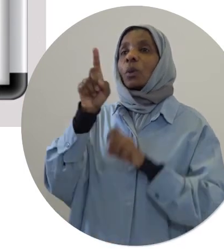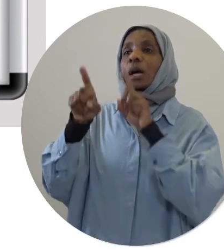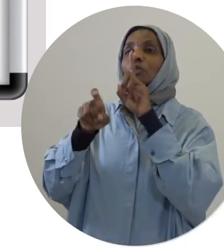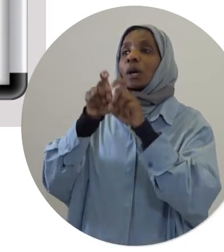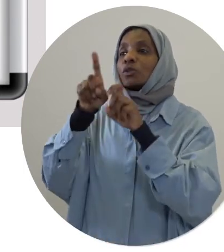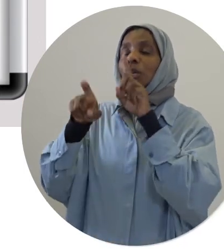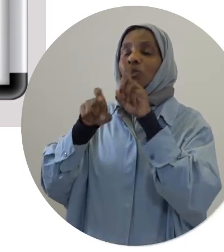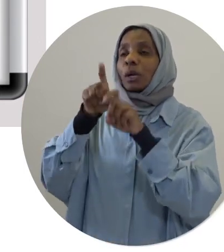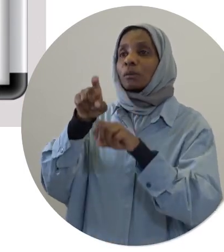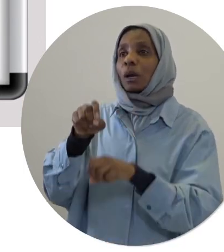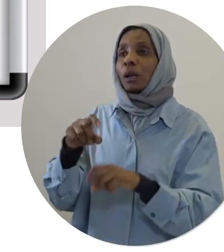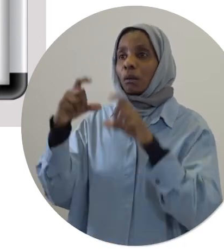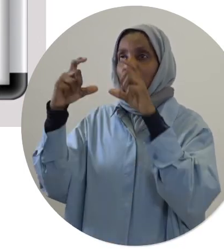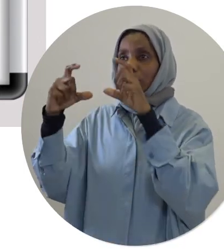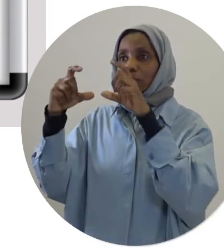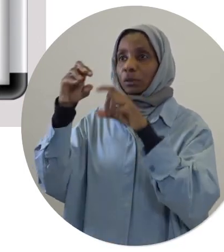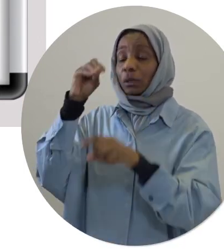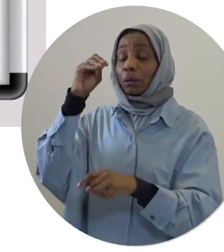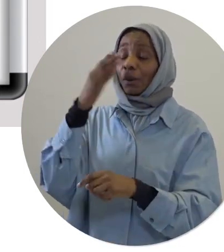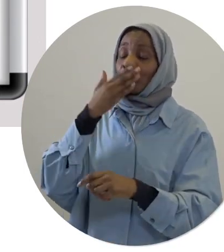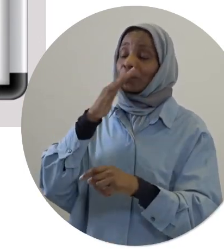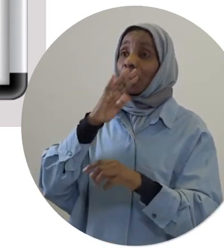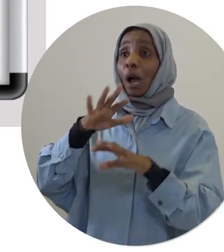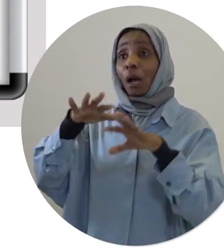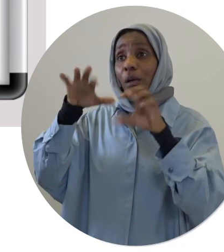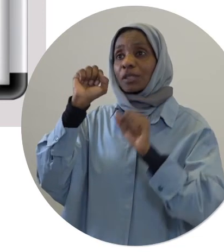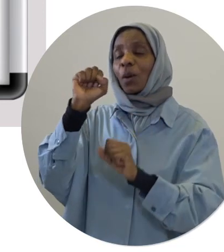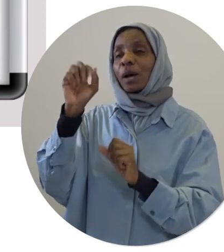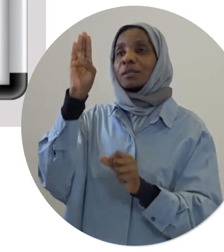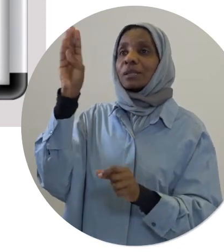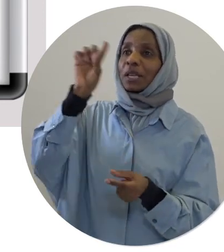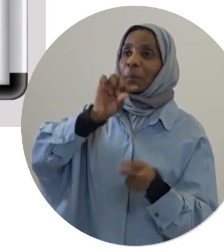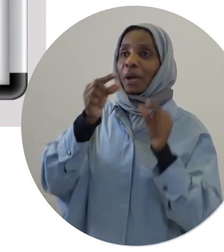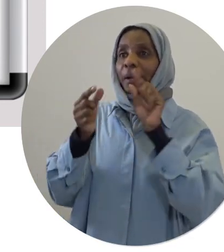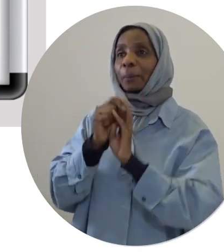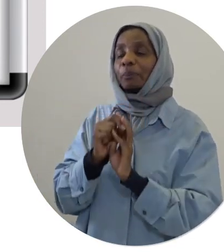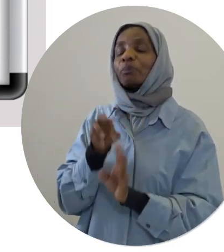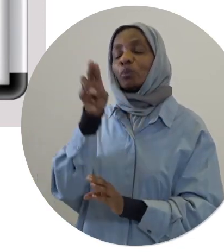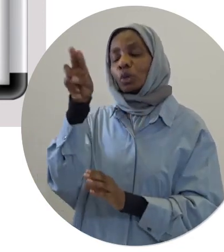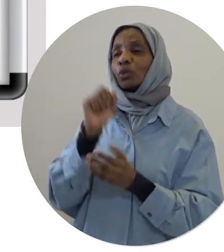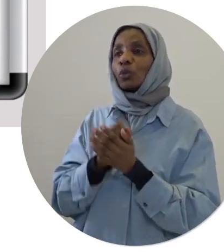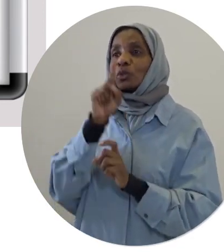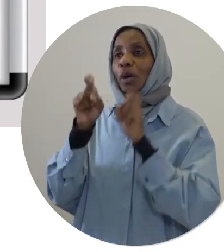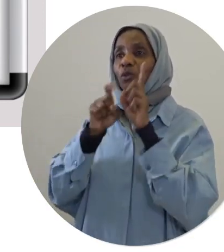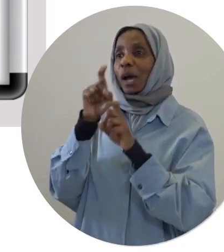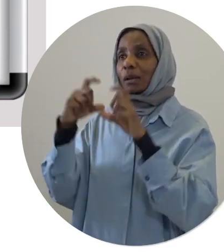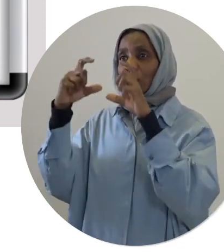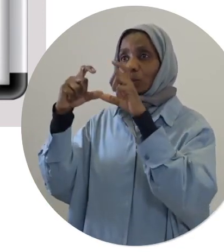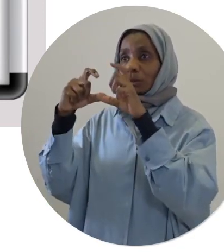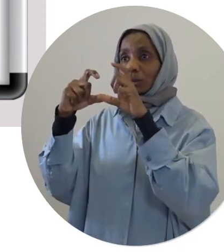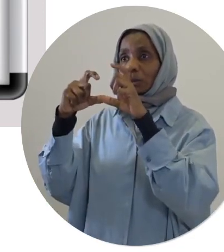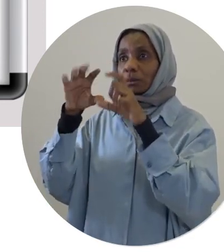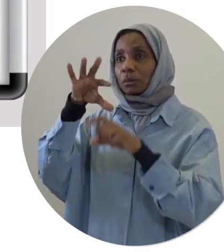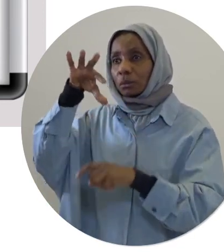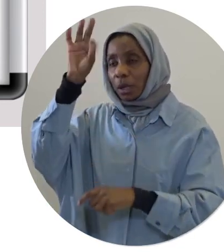والآن نأتي إلى التطبيقات، وبذلك نكون قد أنهينا الخواص الكيميائية للكحولات. ضع علامة صح بين